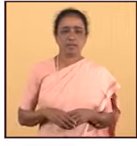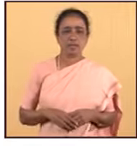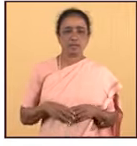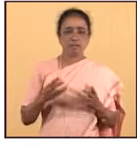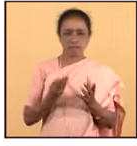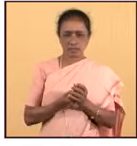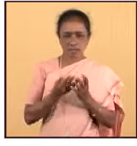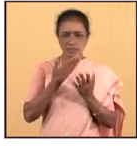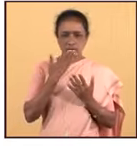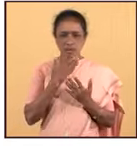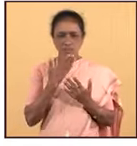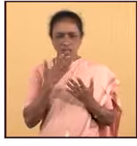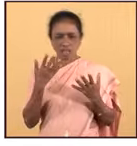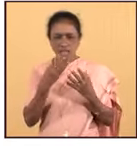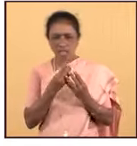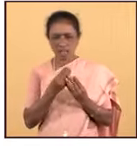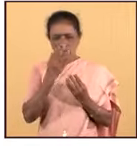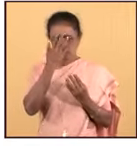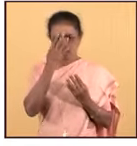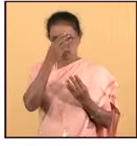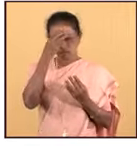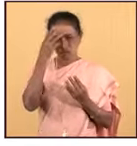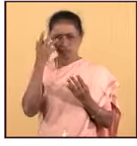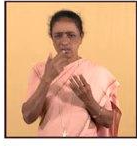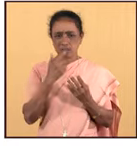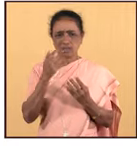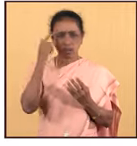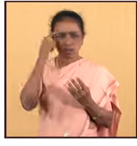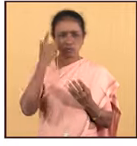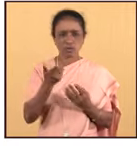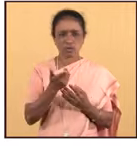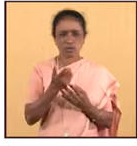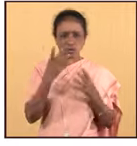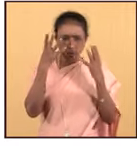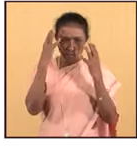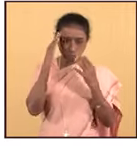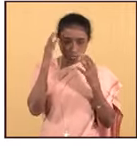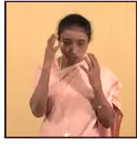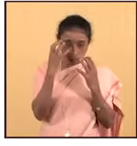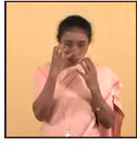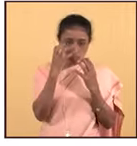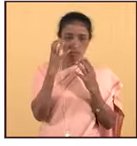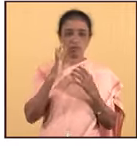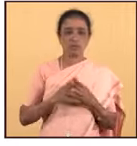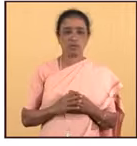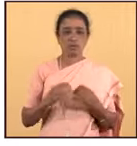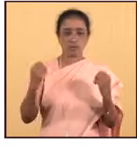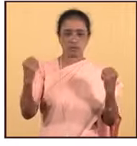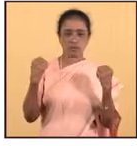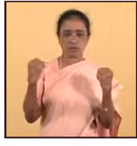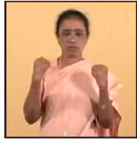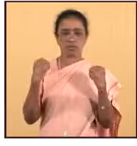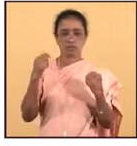ஆகும். அப்போ சமய சார்பற்ற கல்வி நிறுவனத்துடைய நோக்கங்கள் பார்த்தோன்னா, அப்போ குறுகிய மனப்பான்மையும் சக்தி